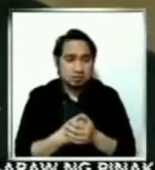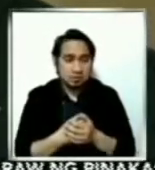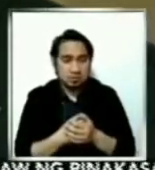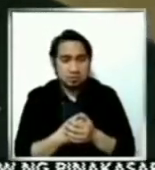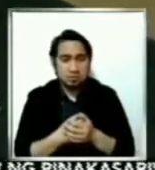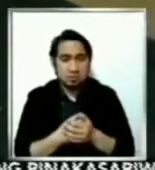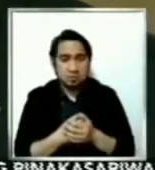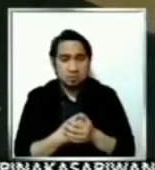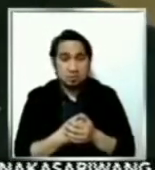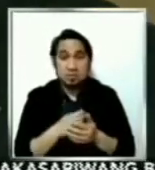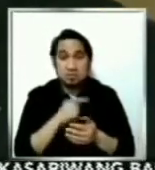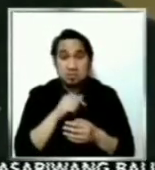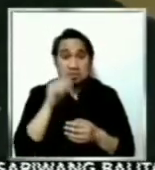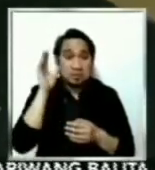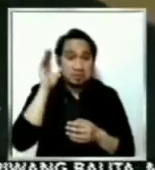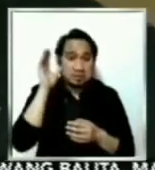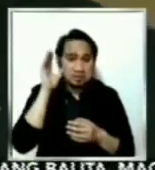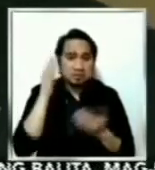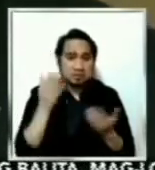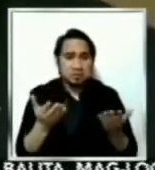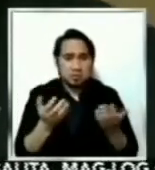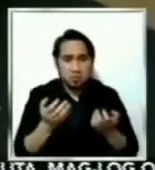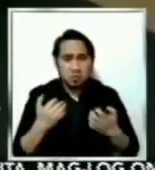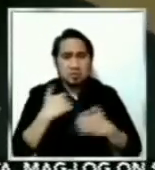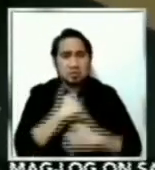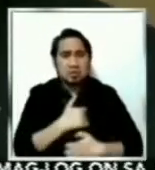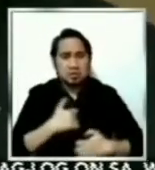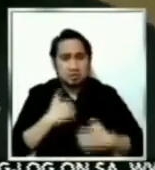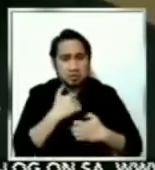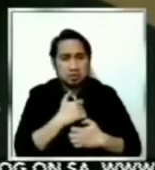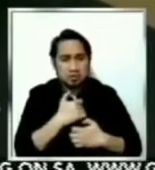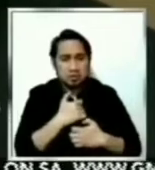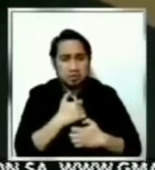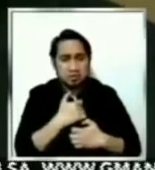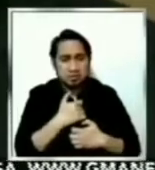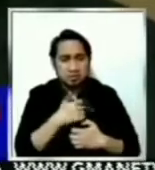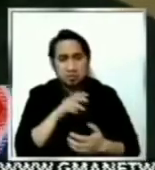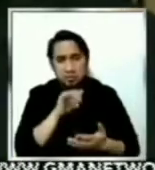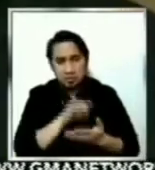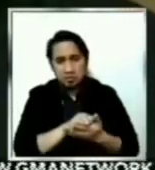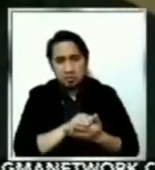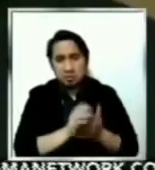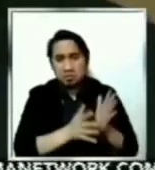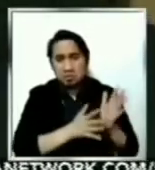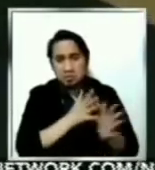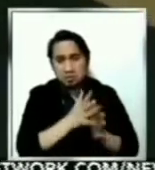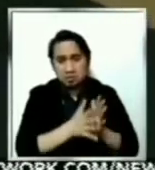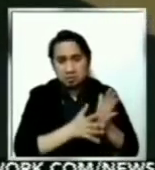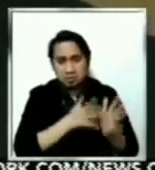is magsaya nung year-end party na yun.